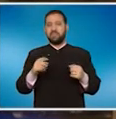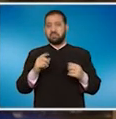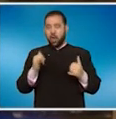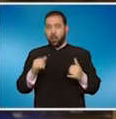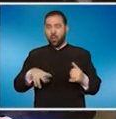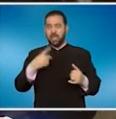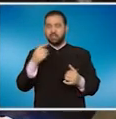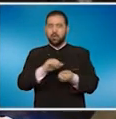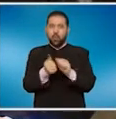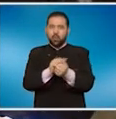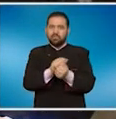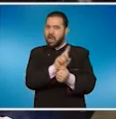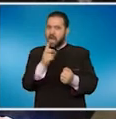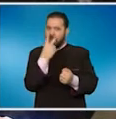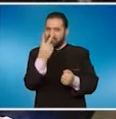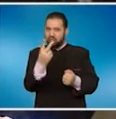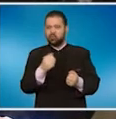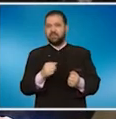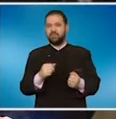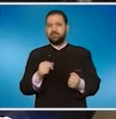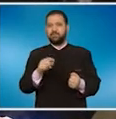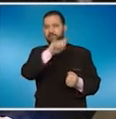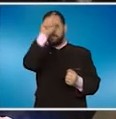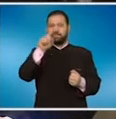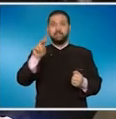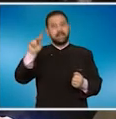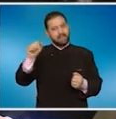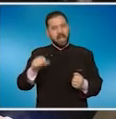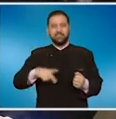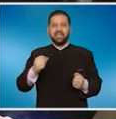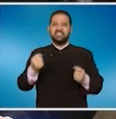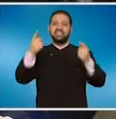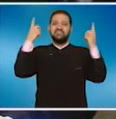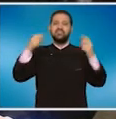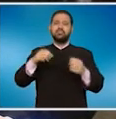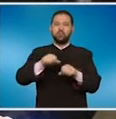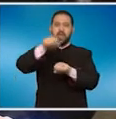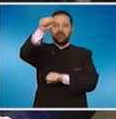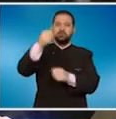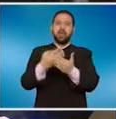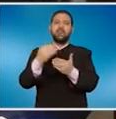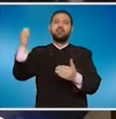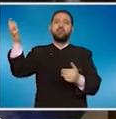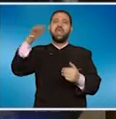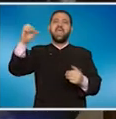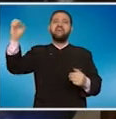război nevăzut. Da, este vorba despre finalul epistolei către Efeseni a Sfântului Apostol